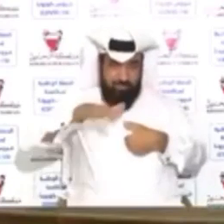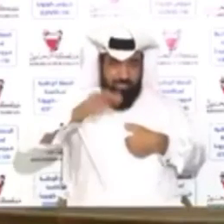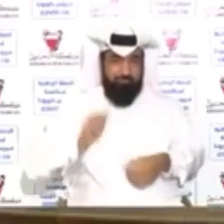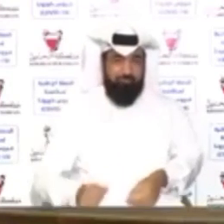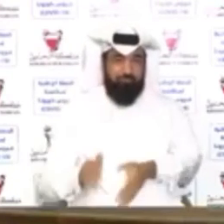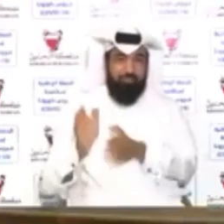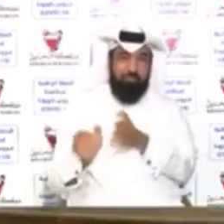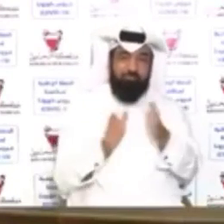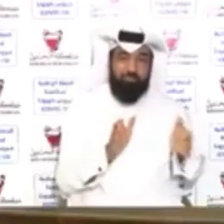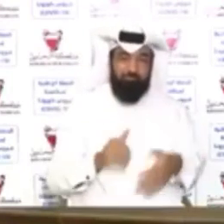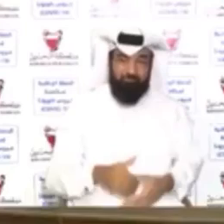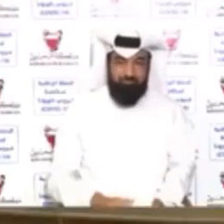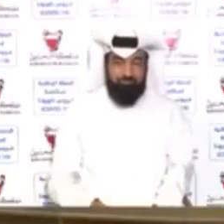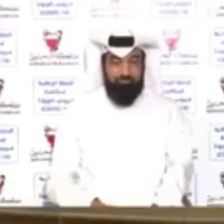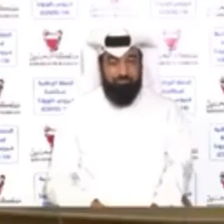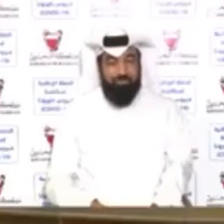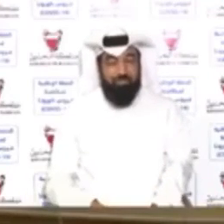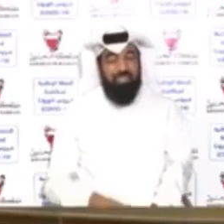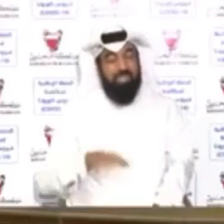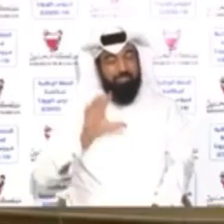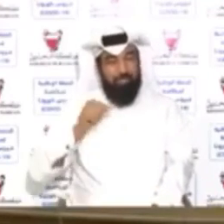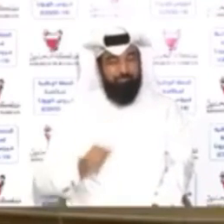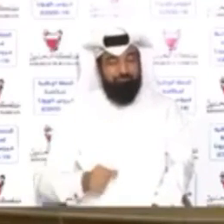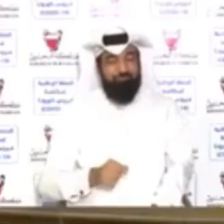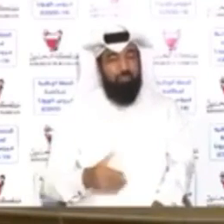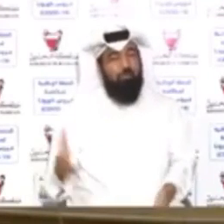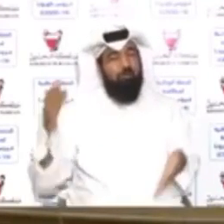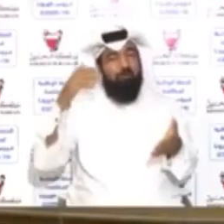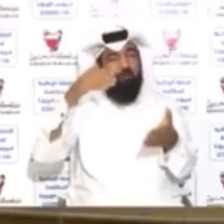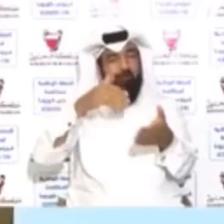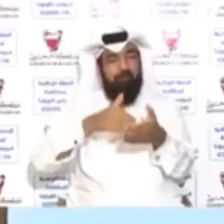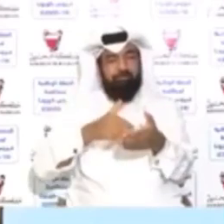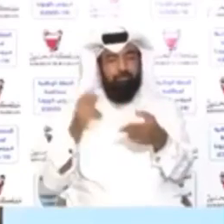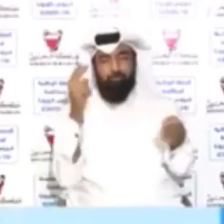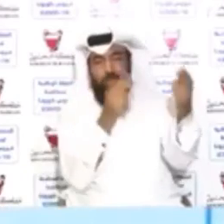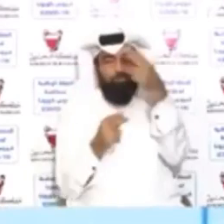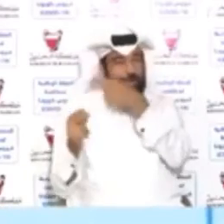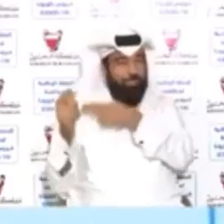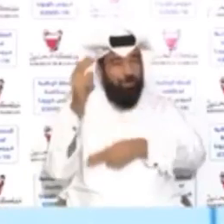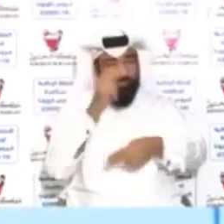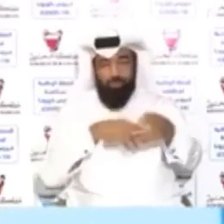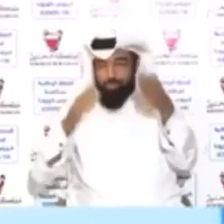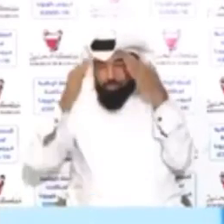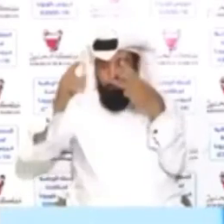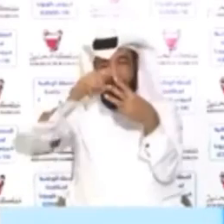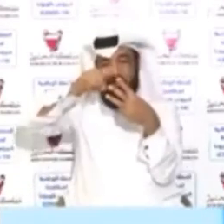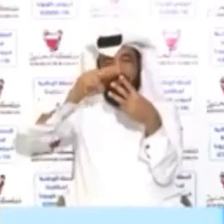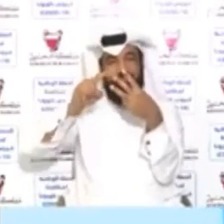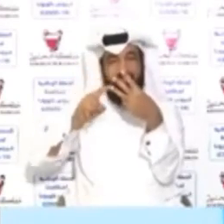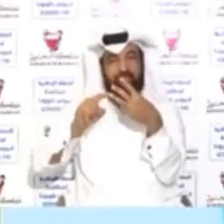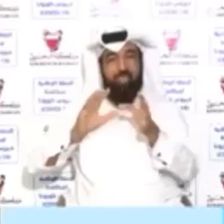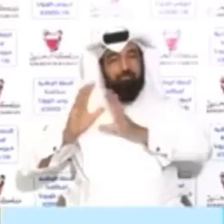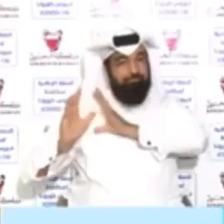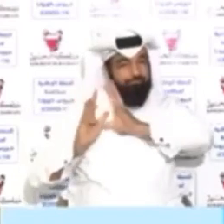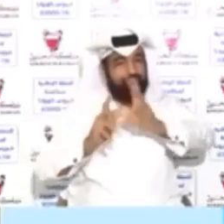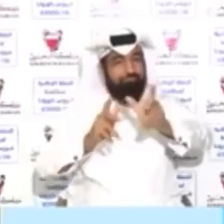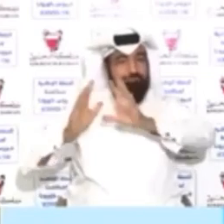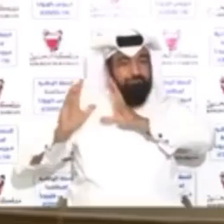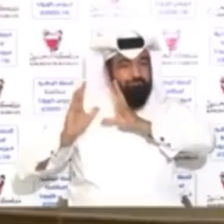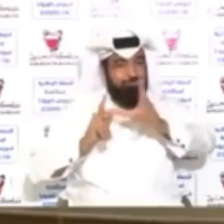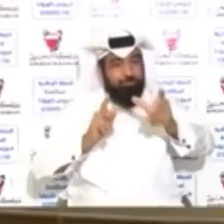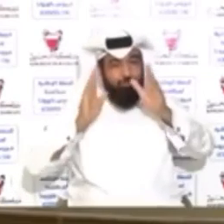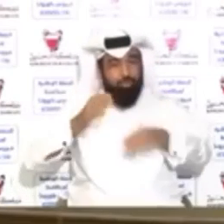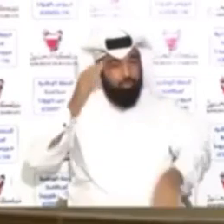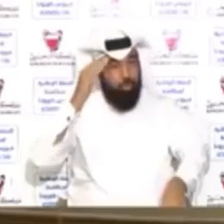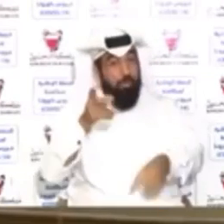الجواب. إذن نكتفي بهذا القدر من الأسئلة. كل الشكر والتقدير للسادة المتحدثين على ما تفضلوا به